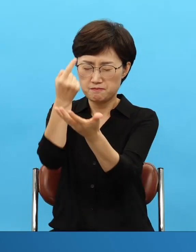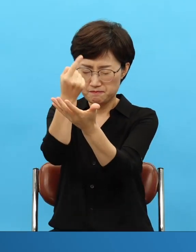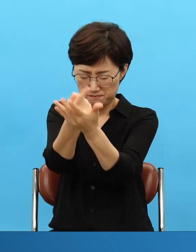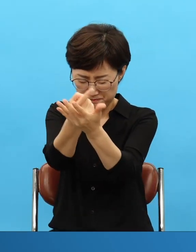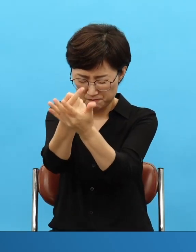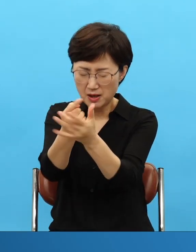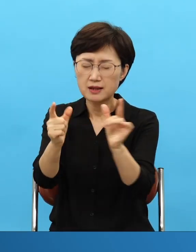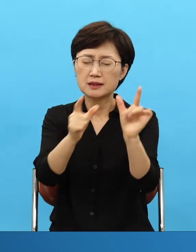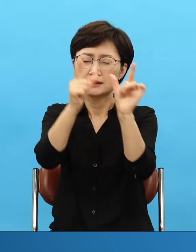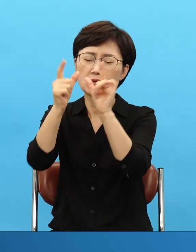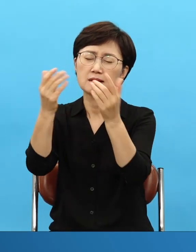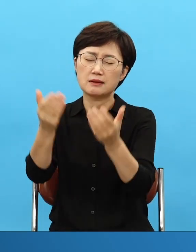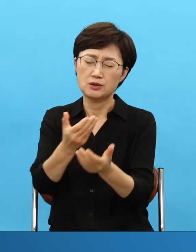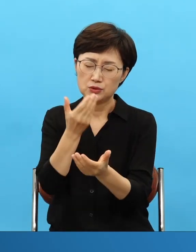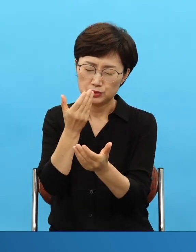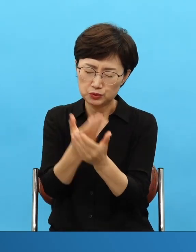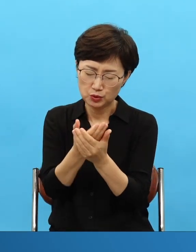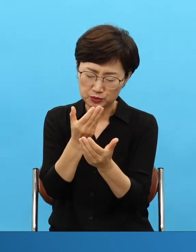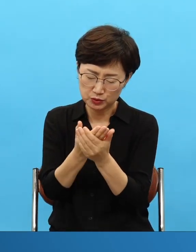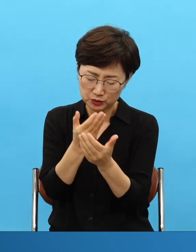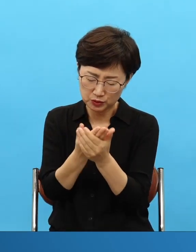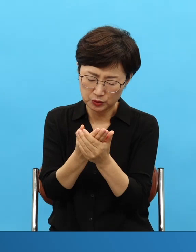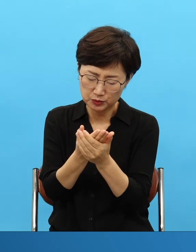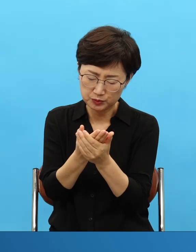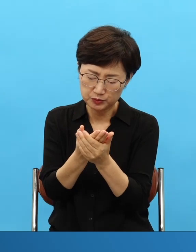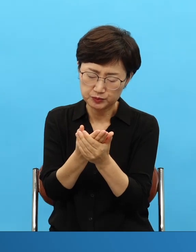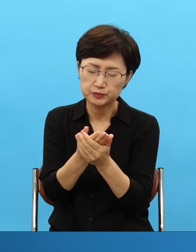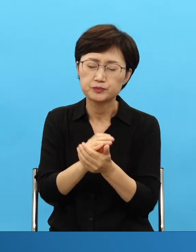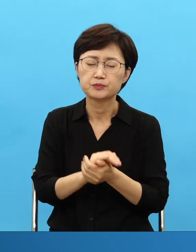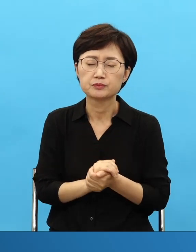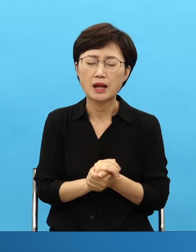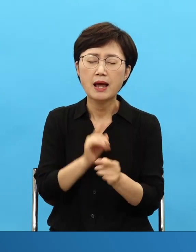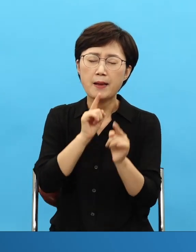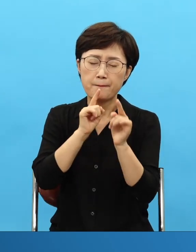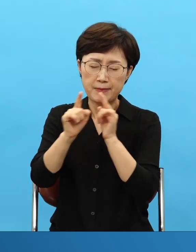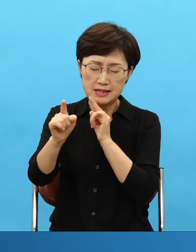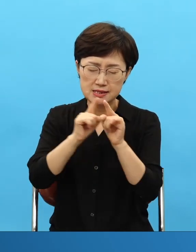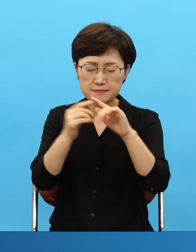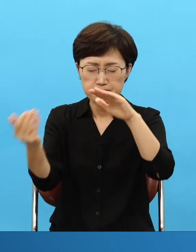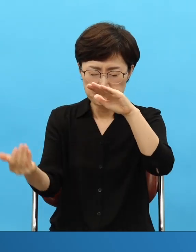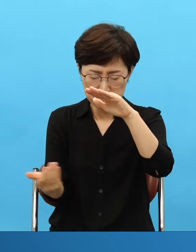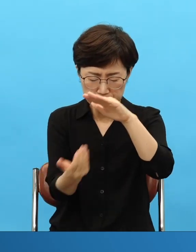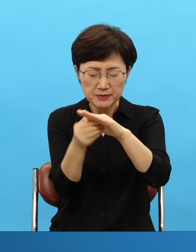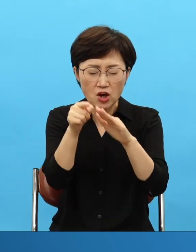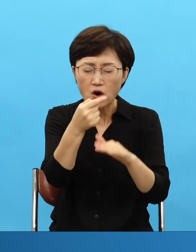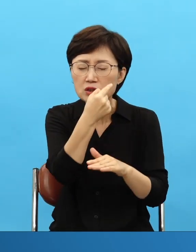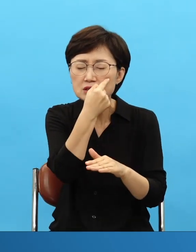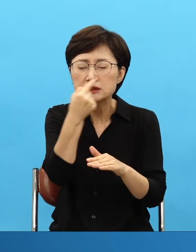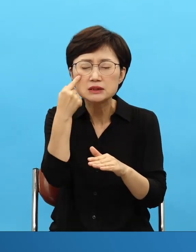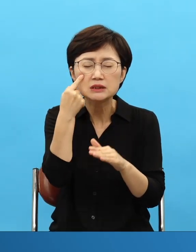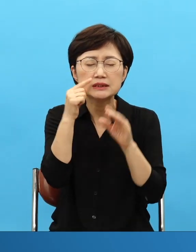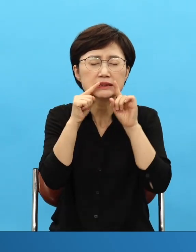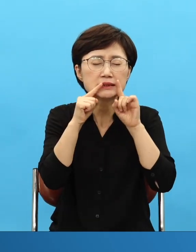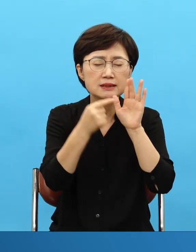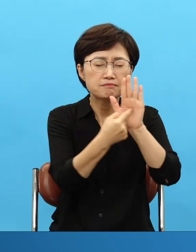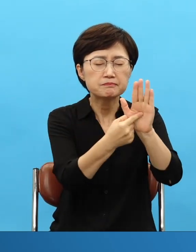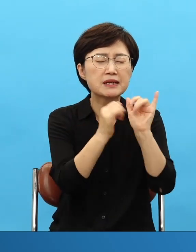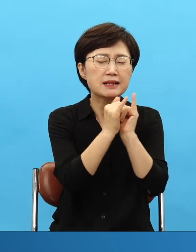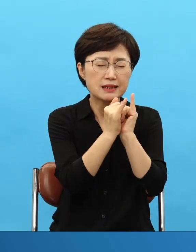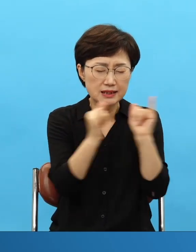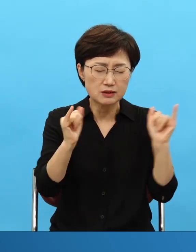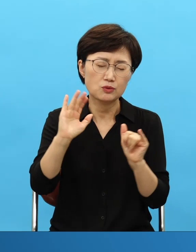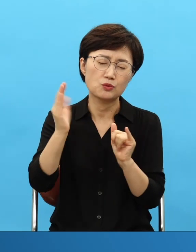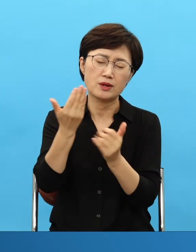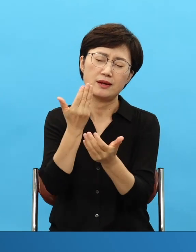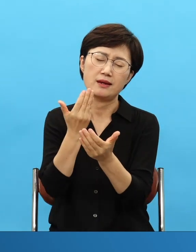May we remain within the stream of the journey of 25 our answers. 말씀 성취의 증인의 여정 속에 있게 하여 주옵소서. And may we